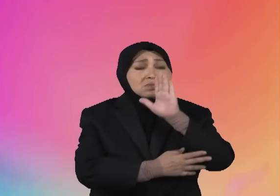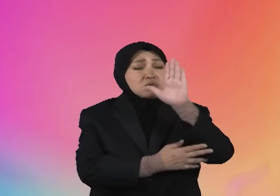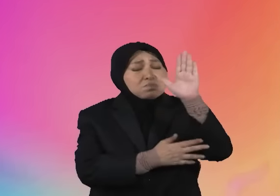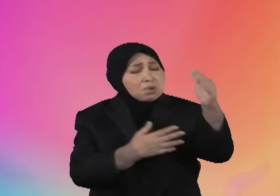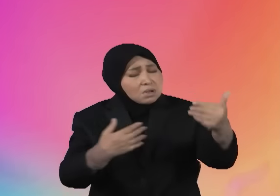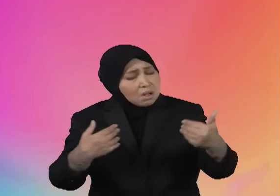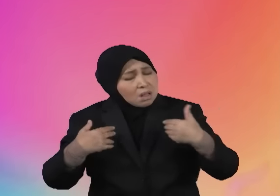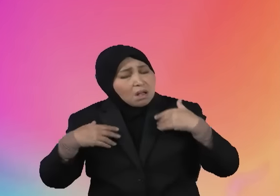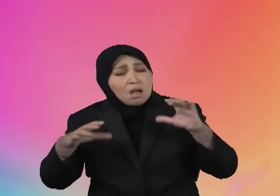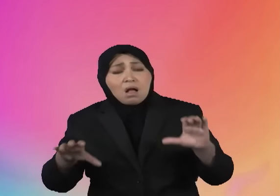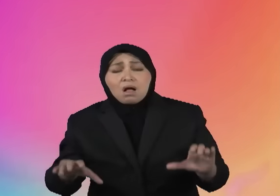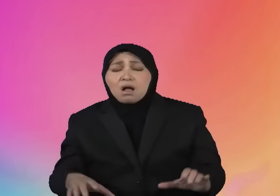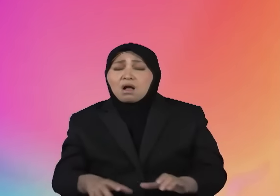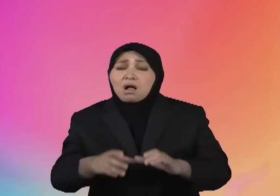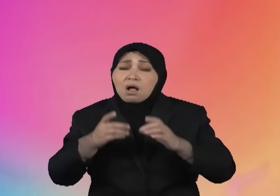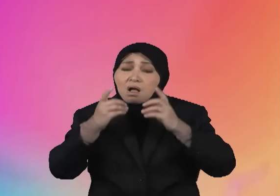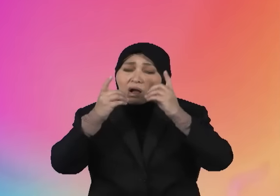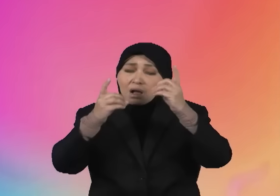استحقا